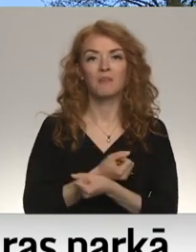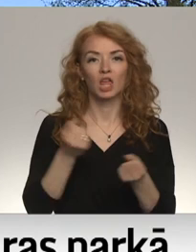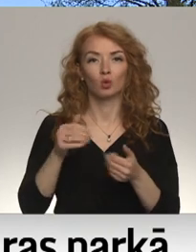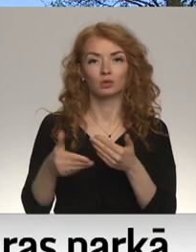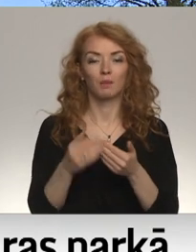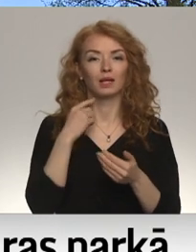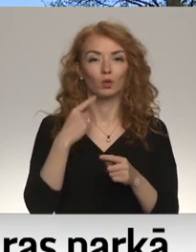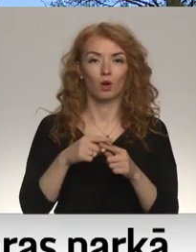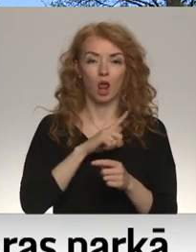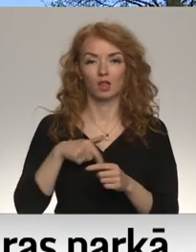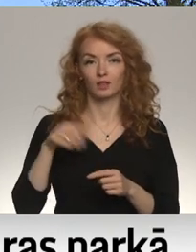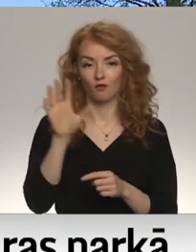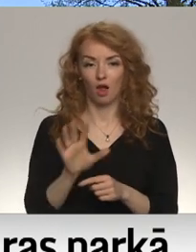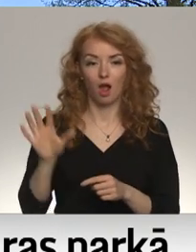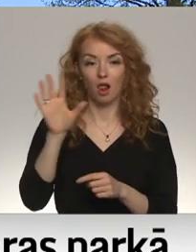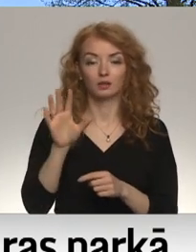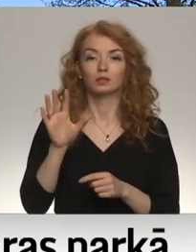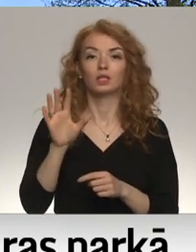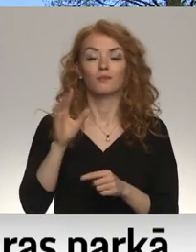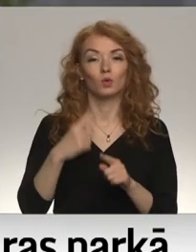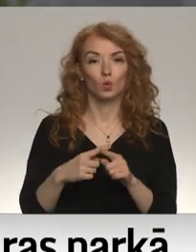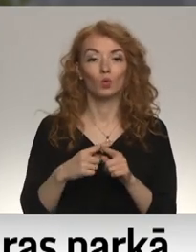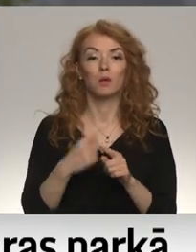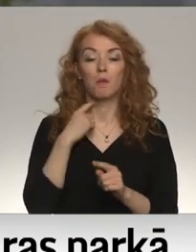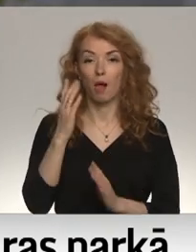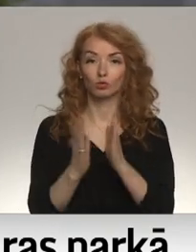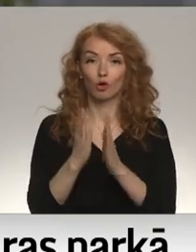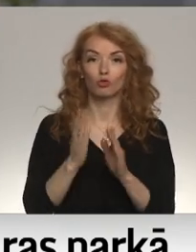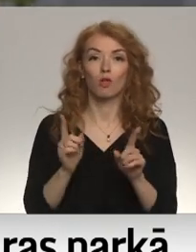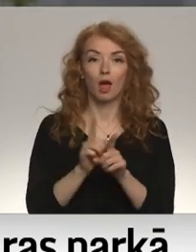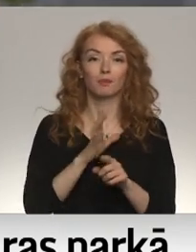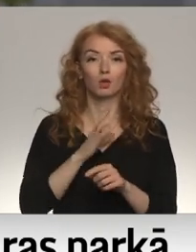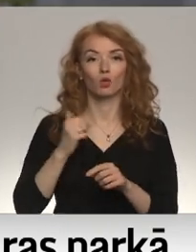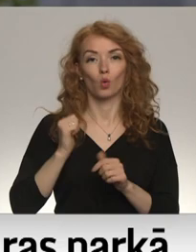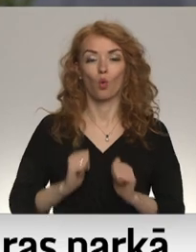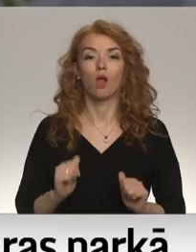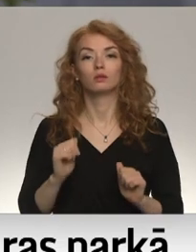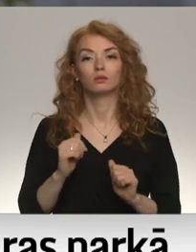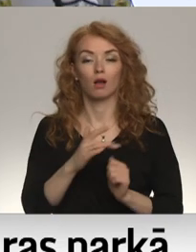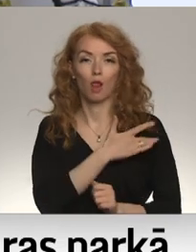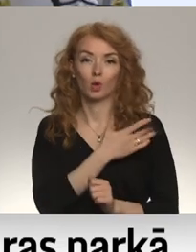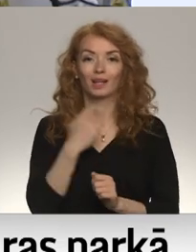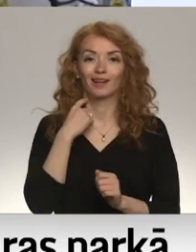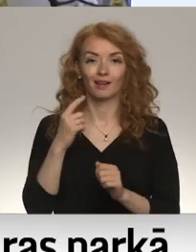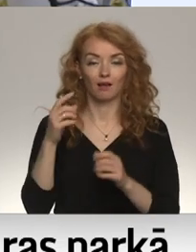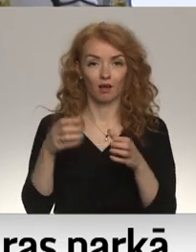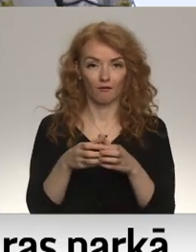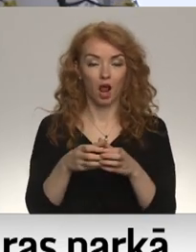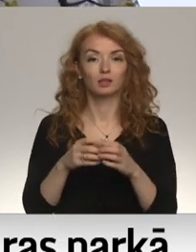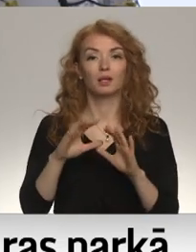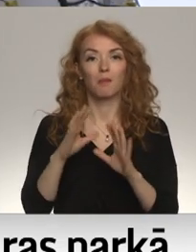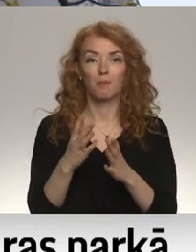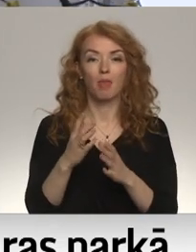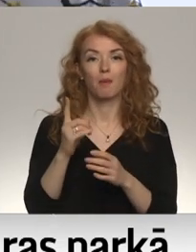Par pieminekļa demontāžu līdz ekspozīcijas deputātiem balsoja arī gods kalpot Rīgai frakcija, bet koalīcijas deputāti Laima Geikina atvainojās